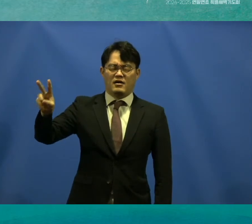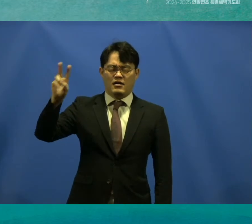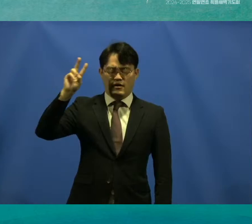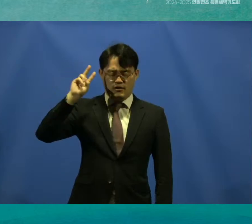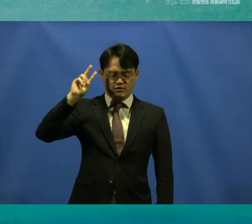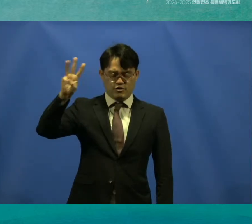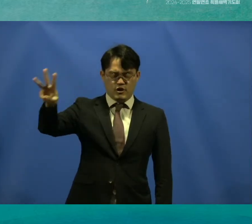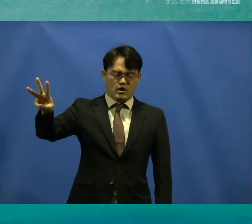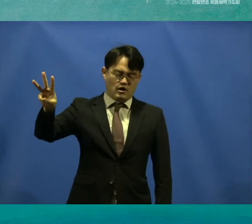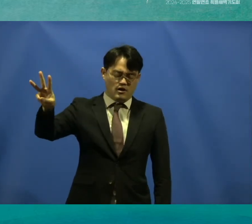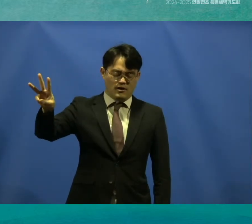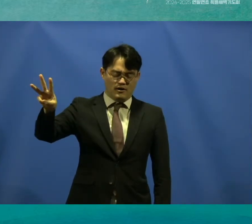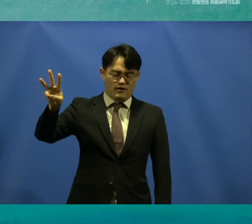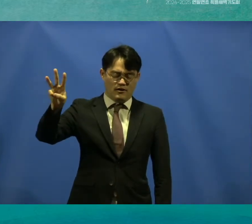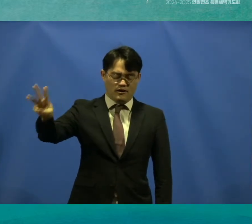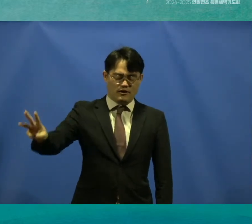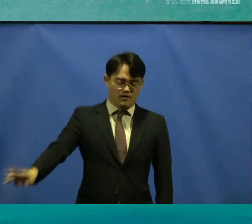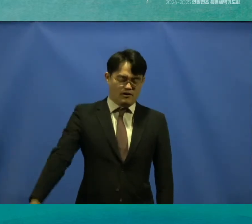주여.